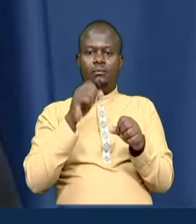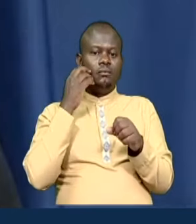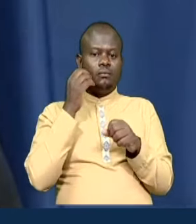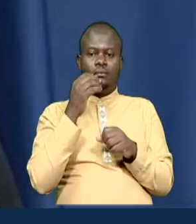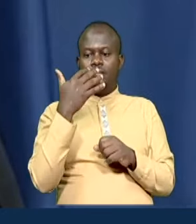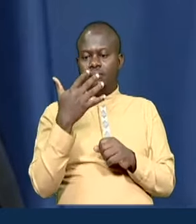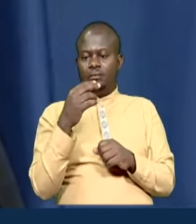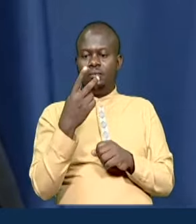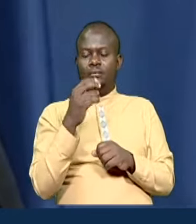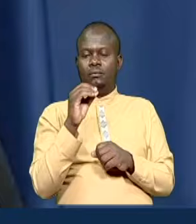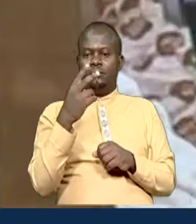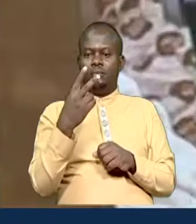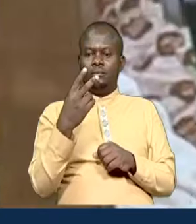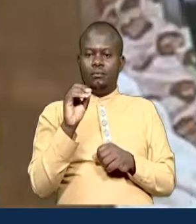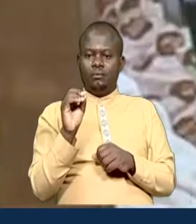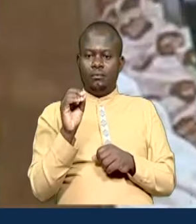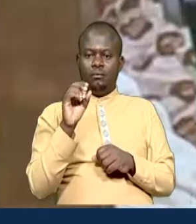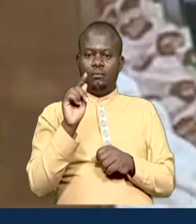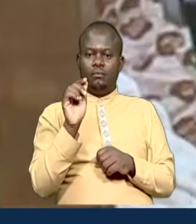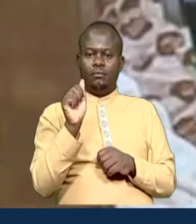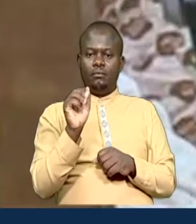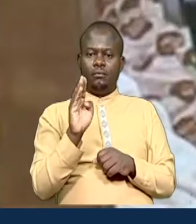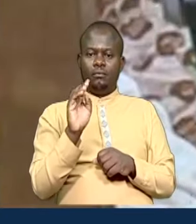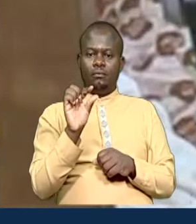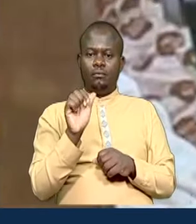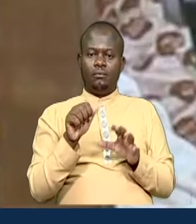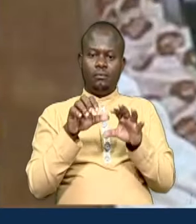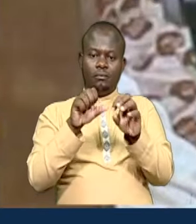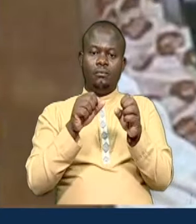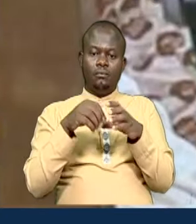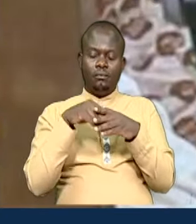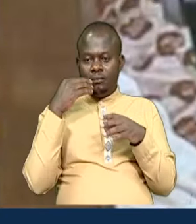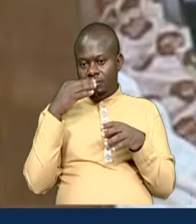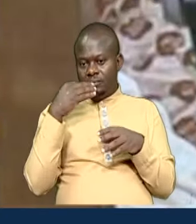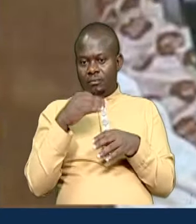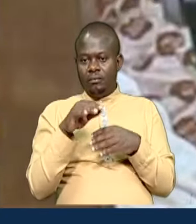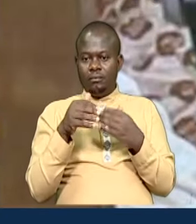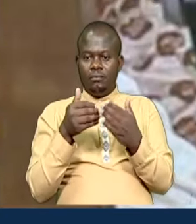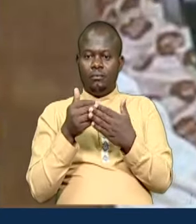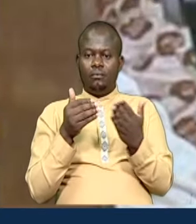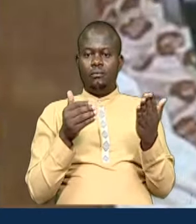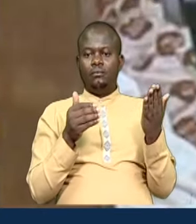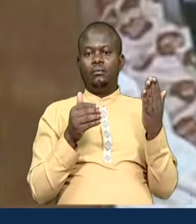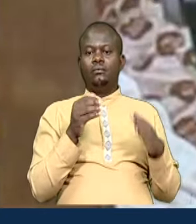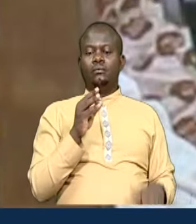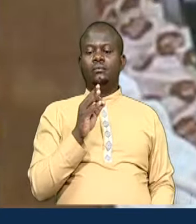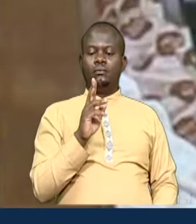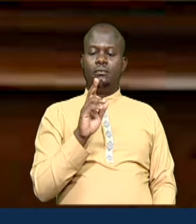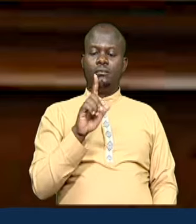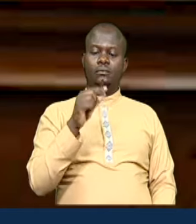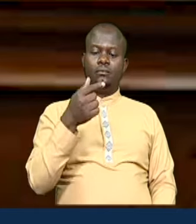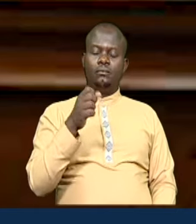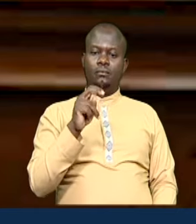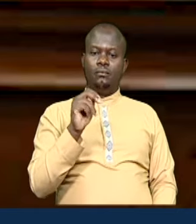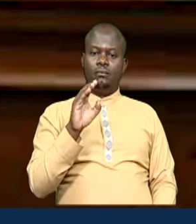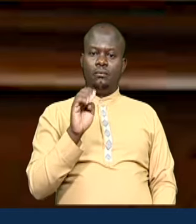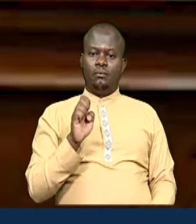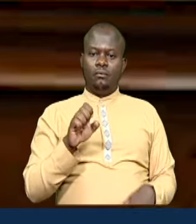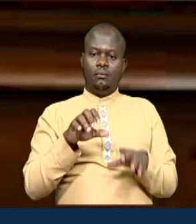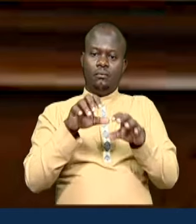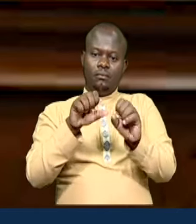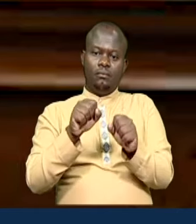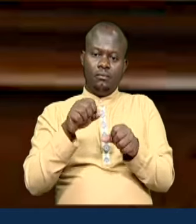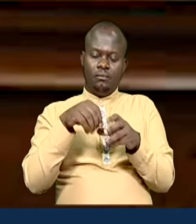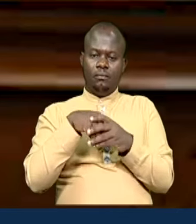Gicurasi 2020 Kabuga Felicien yafatiwe i Paris mu Bufaransa, naho Fulgence Kayishema afatirwa